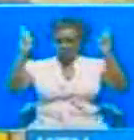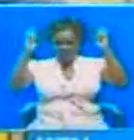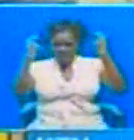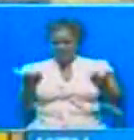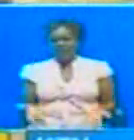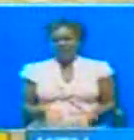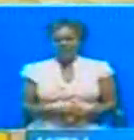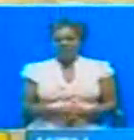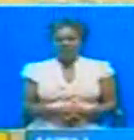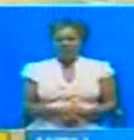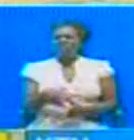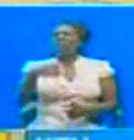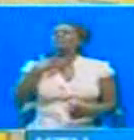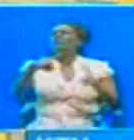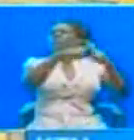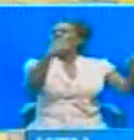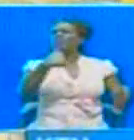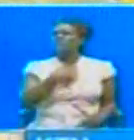ime, unataka kuniua.